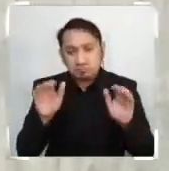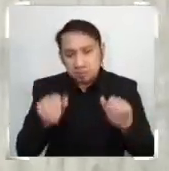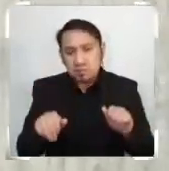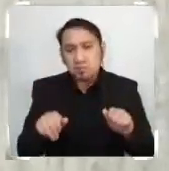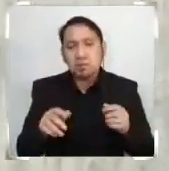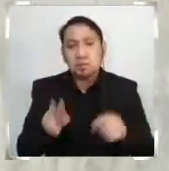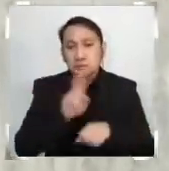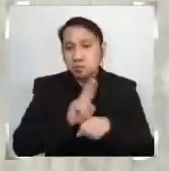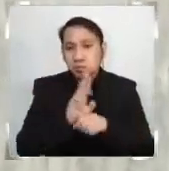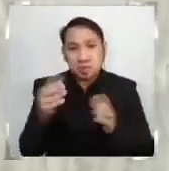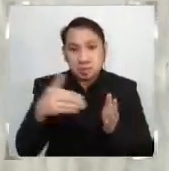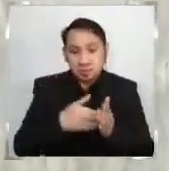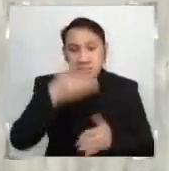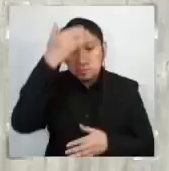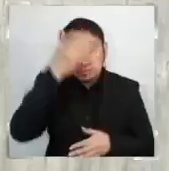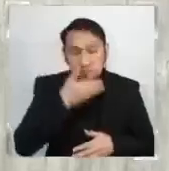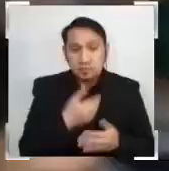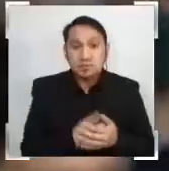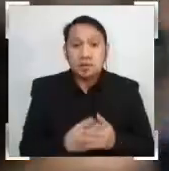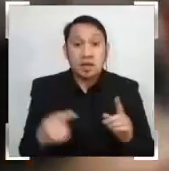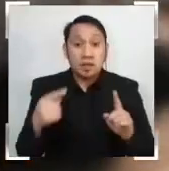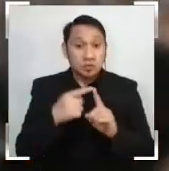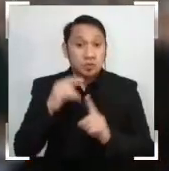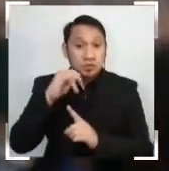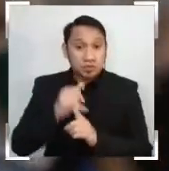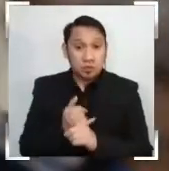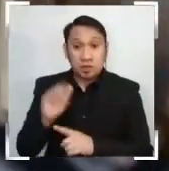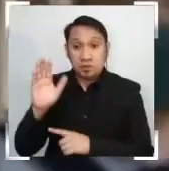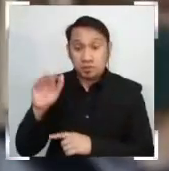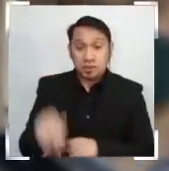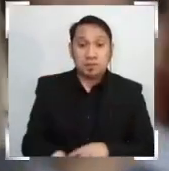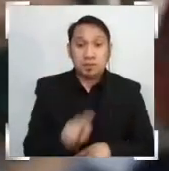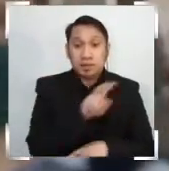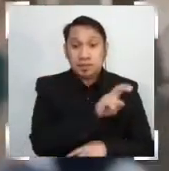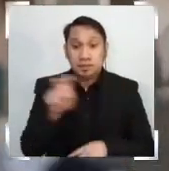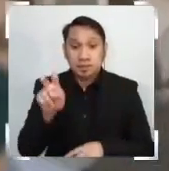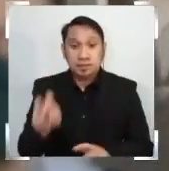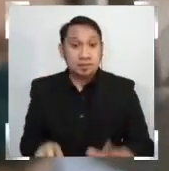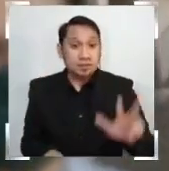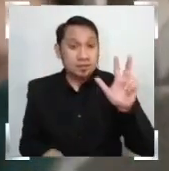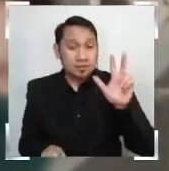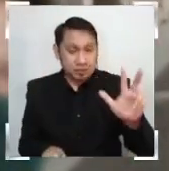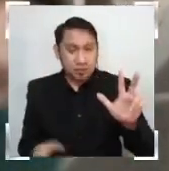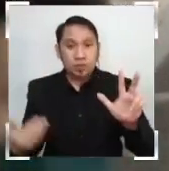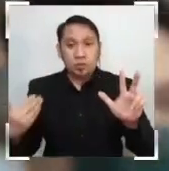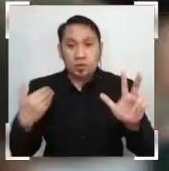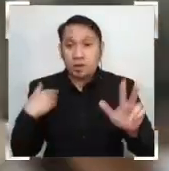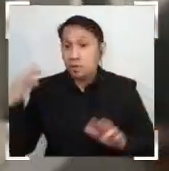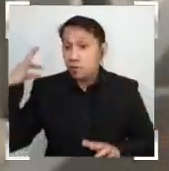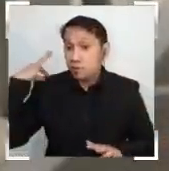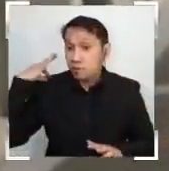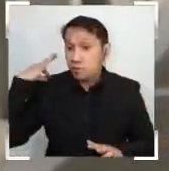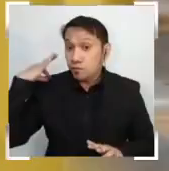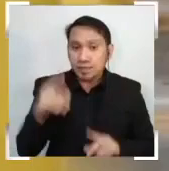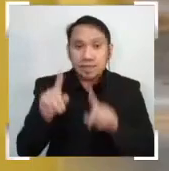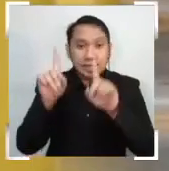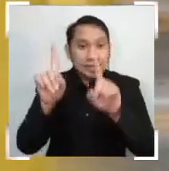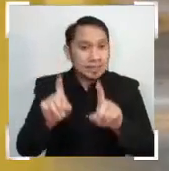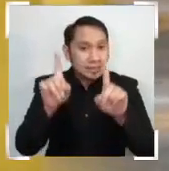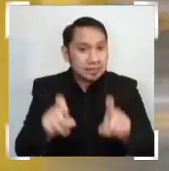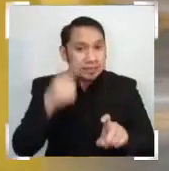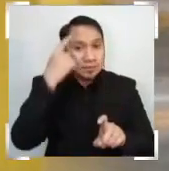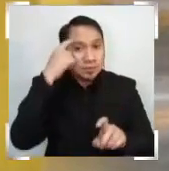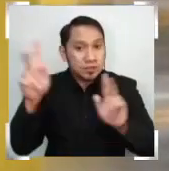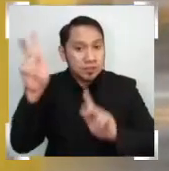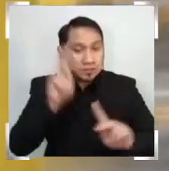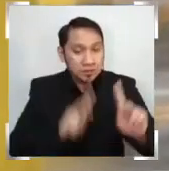hanggang January 15 naman plano ng MRT3 na magsagawa ng random antigen testing sa mga pasahero tuwing peak hours mula